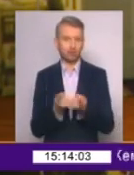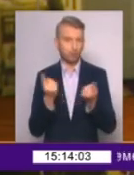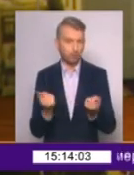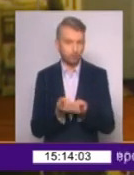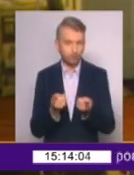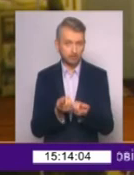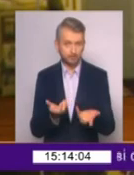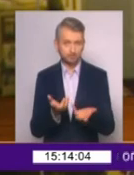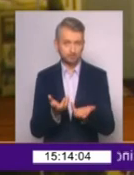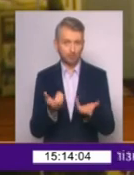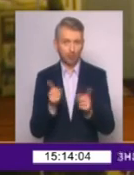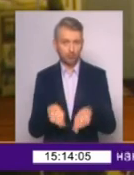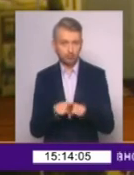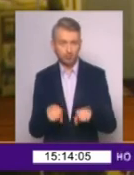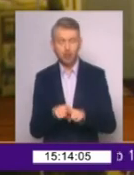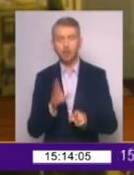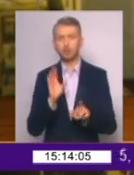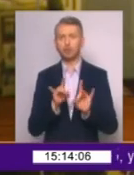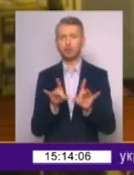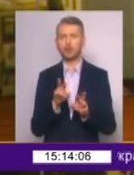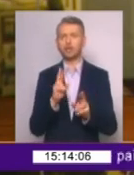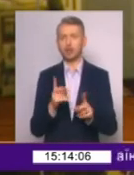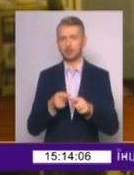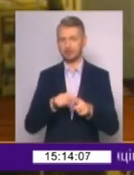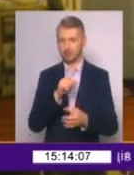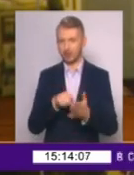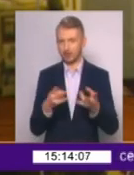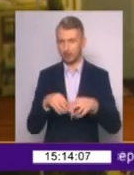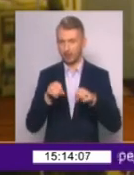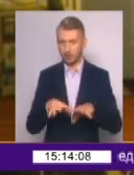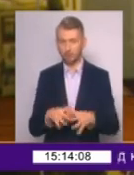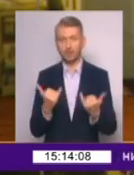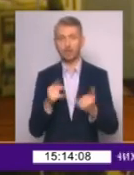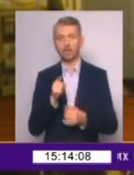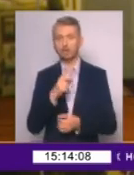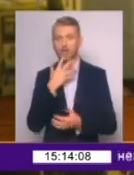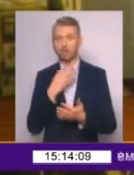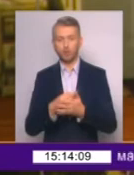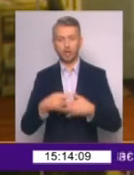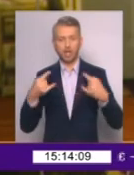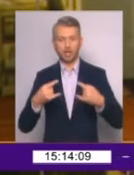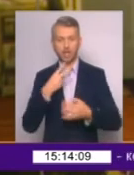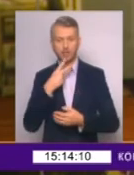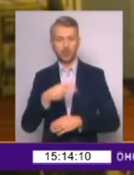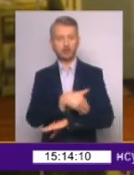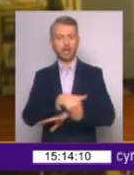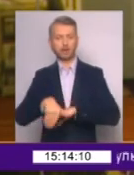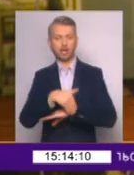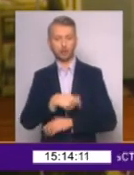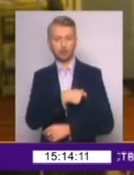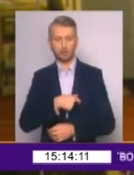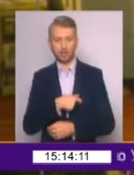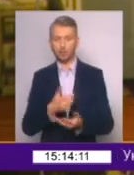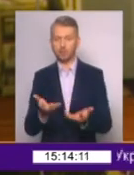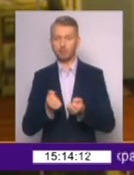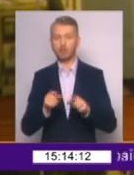будемо розповідати про те, яким же чином їх слід вирішувати. Нагадаю, що прямо зараз ви на ваших екранах бачите адресу депутатської приймальні, а